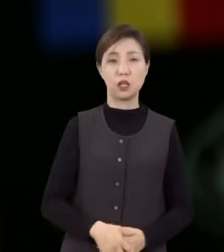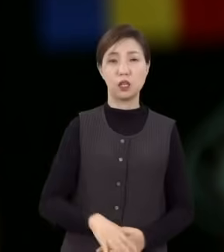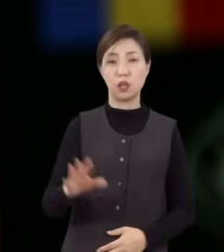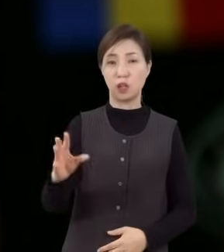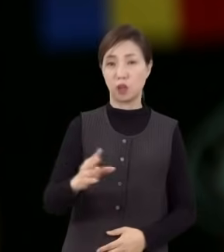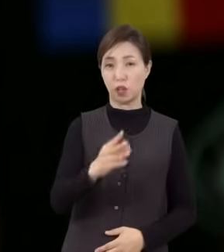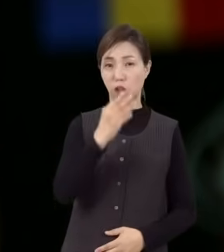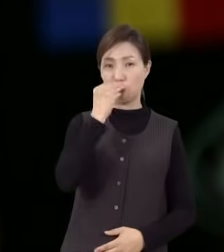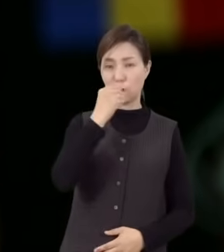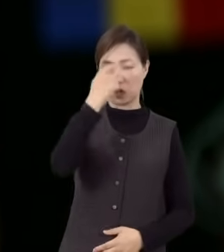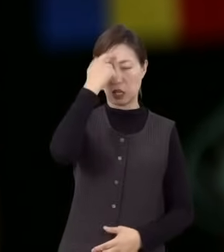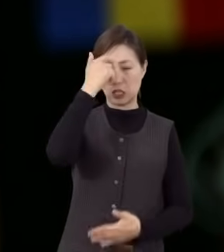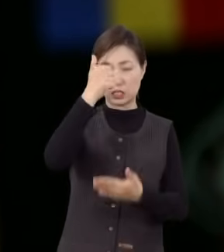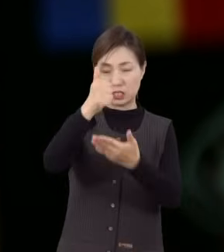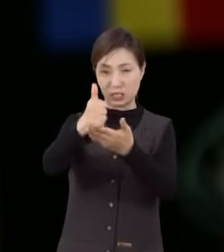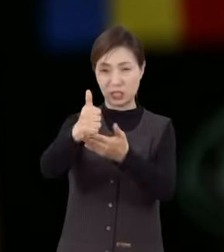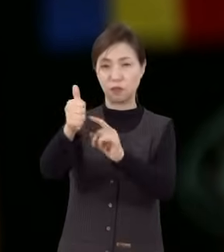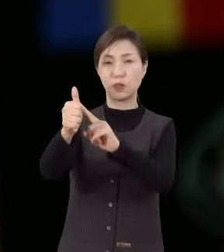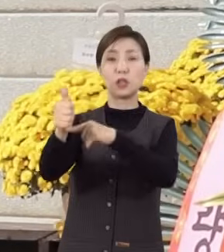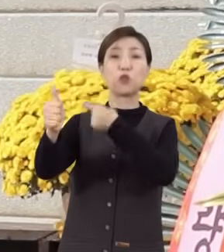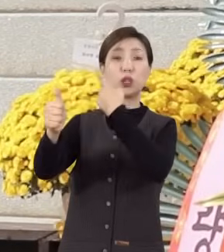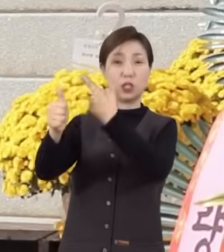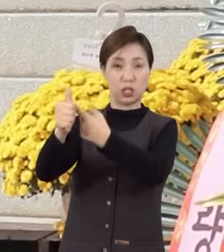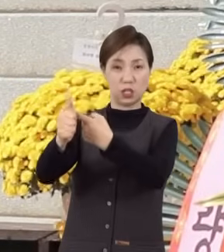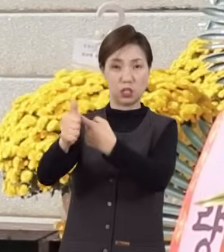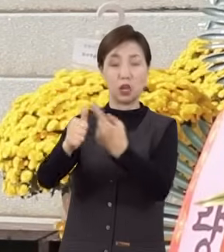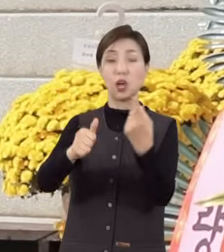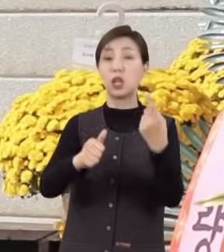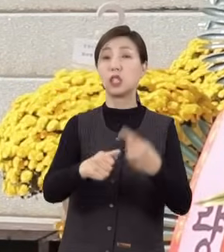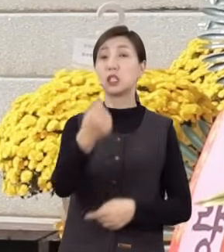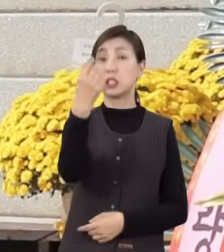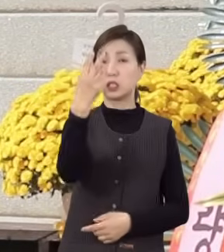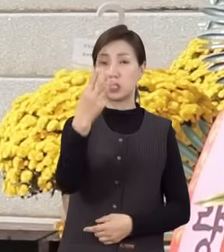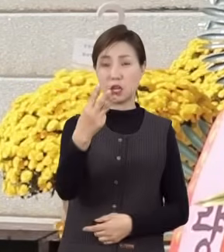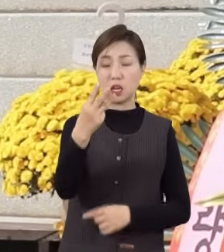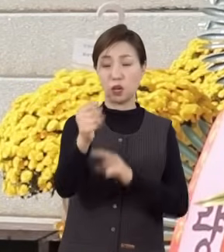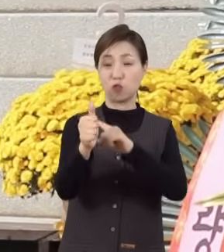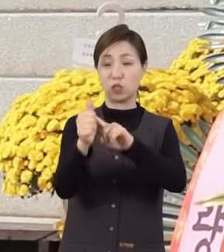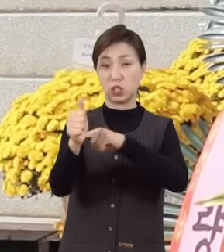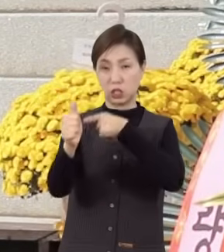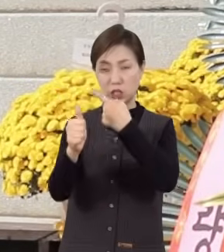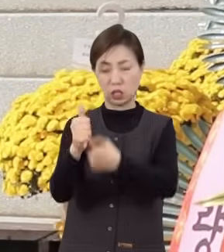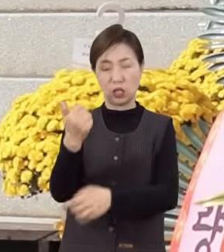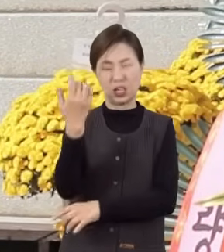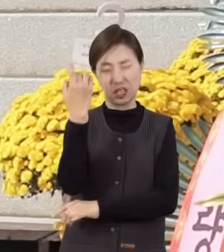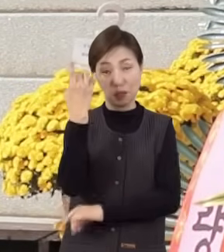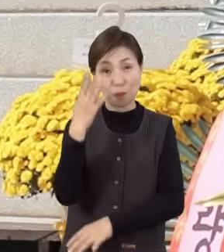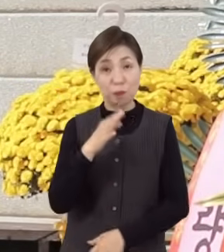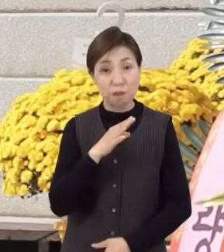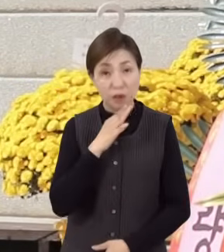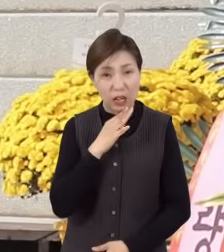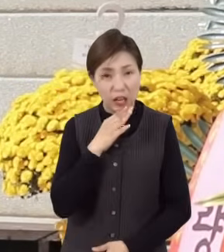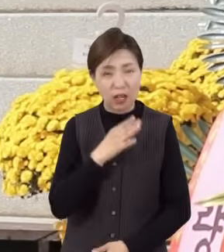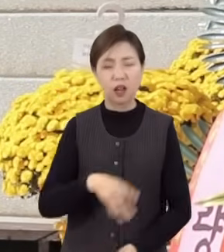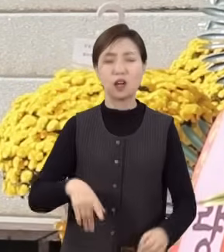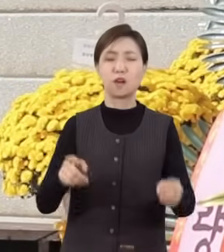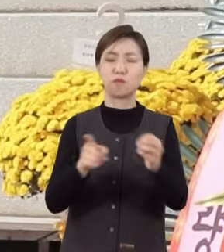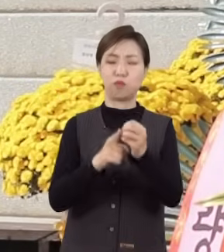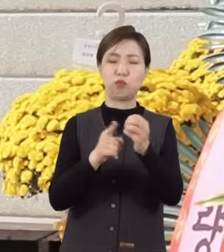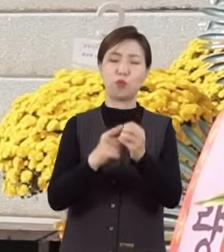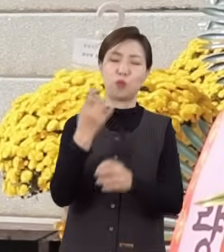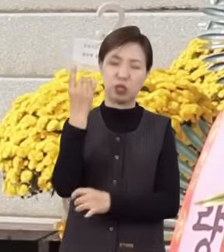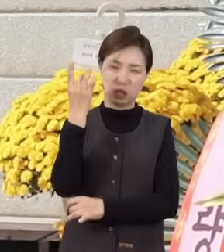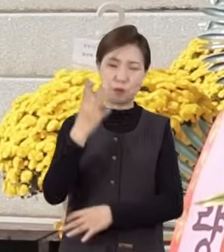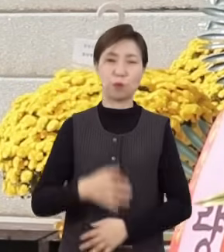이 삼귀가 불자의 가장 기본이잖아요. 오직 부처님 가르침 승가,